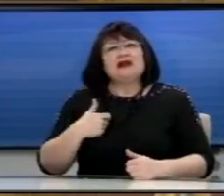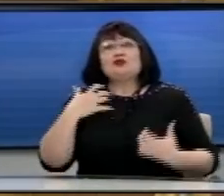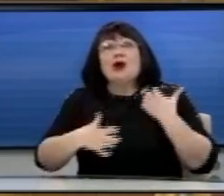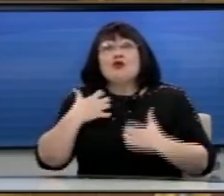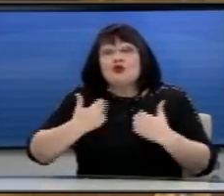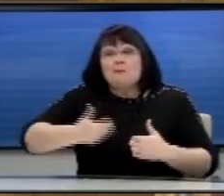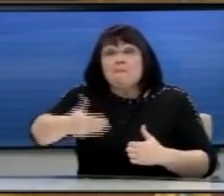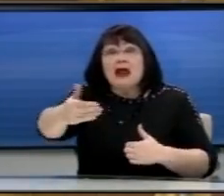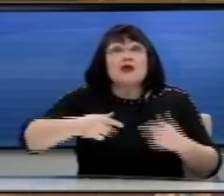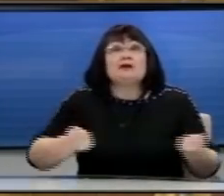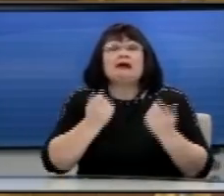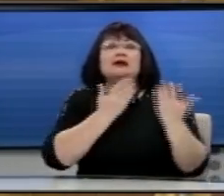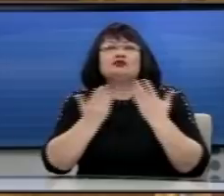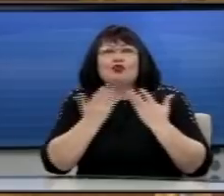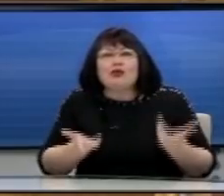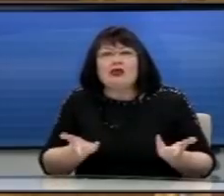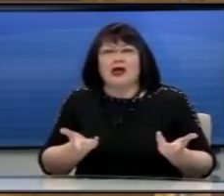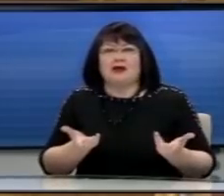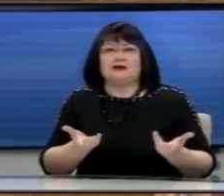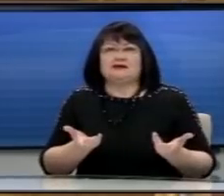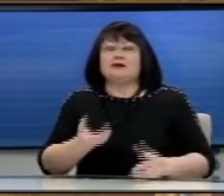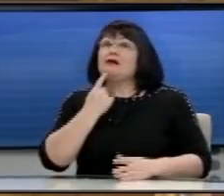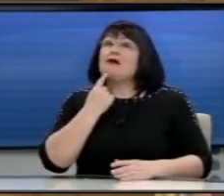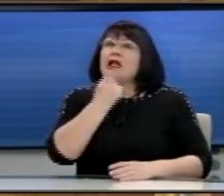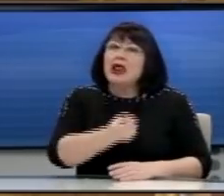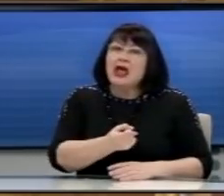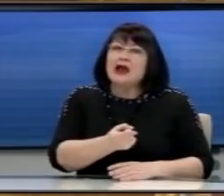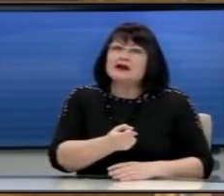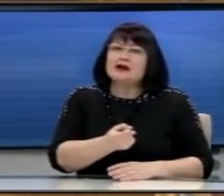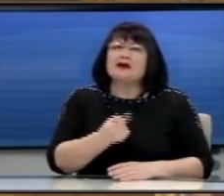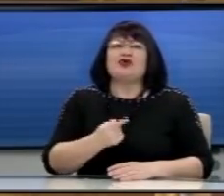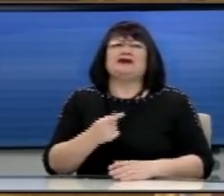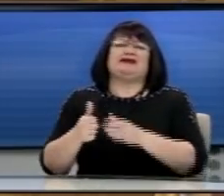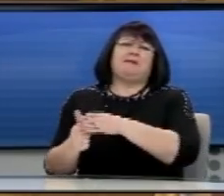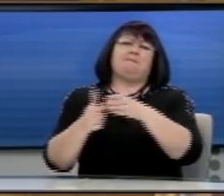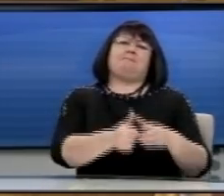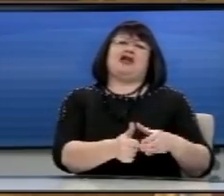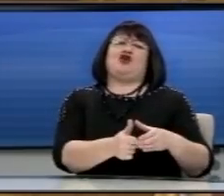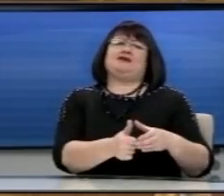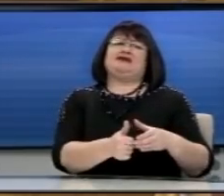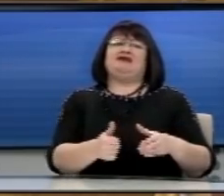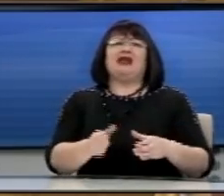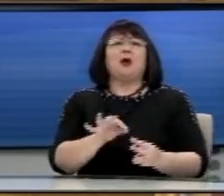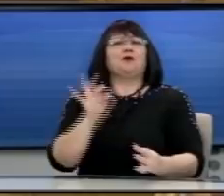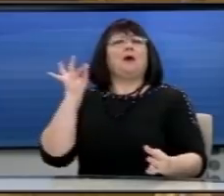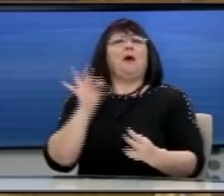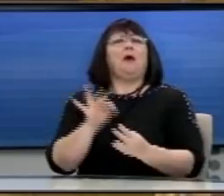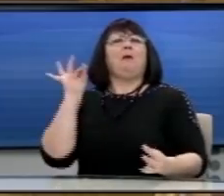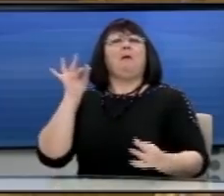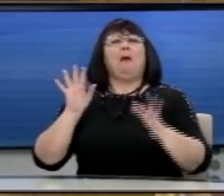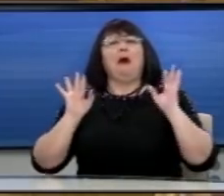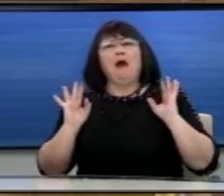αγωνιούν για το μέλλον τους, για τις σπουδές τους, χαρακτηρίζοντάς τους ξεπερασμένες μειοψηφίες, τεμπέληδες